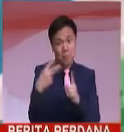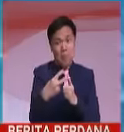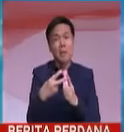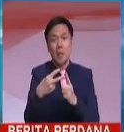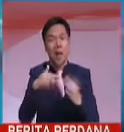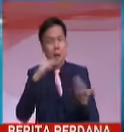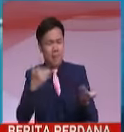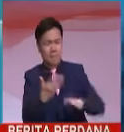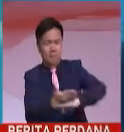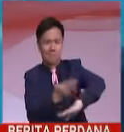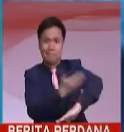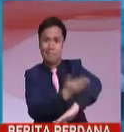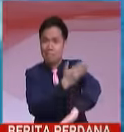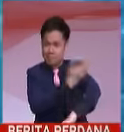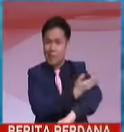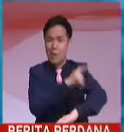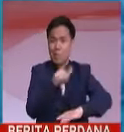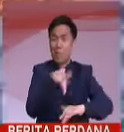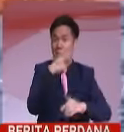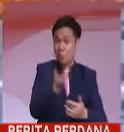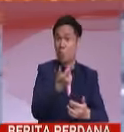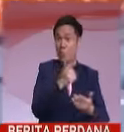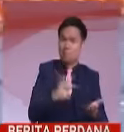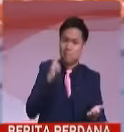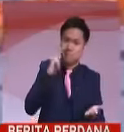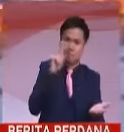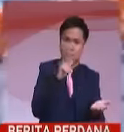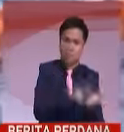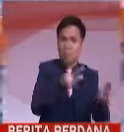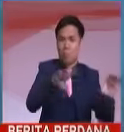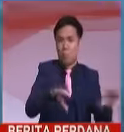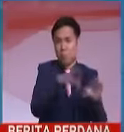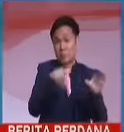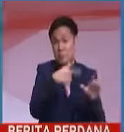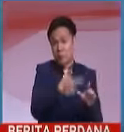lupa last konstruktif bagi membolehkan modal berkenaan dilaksanakan